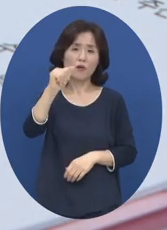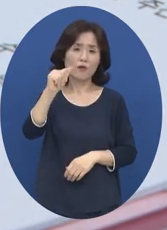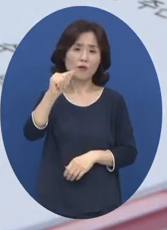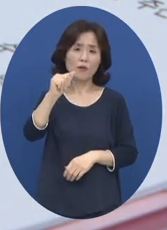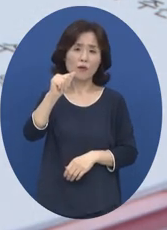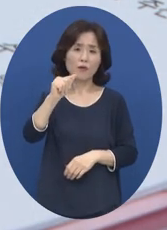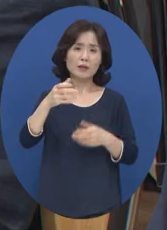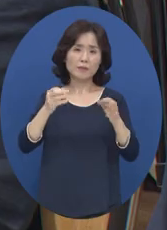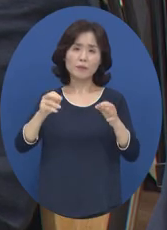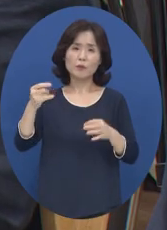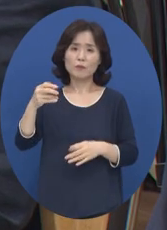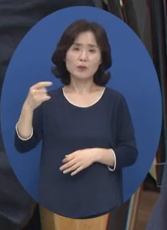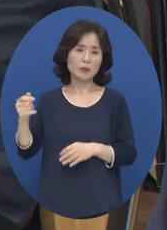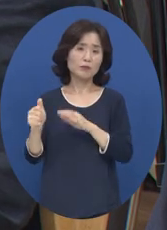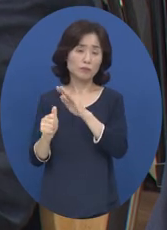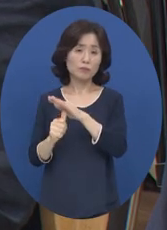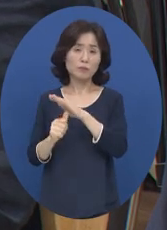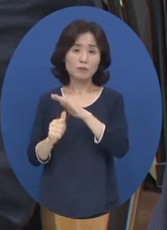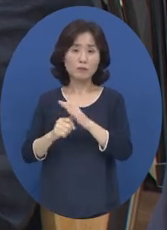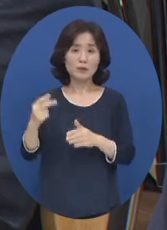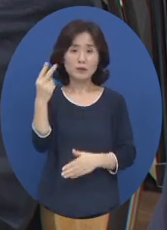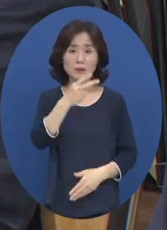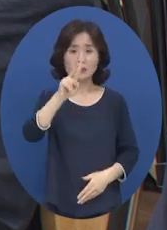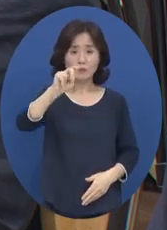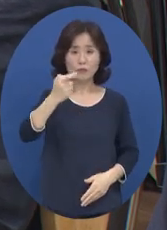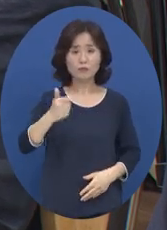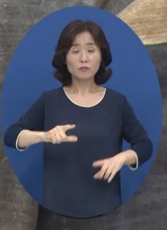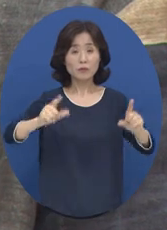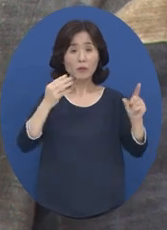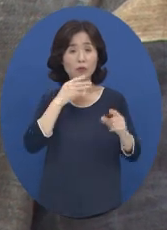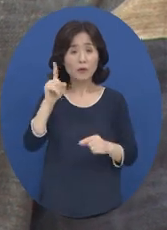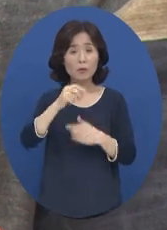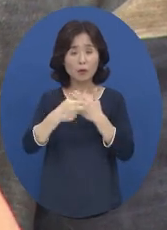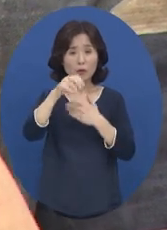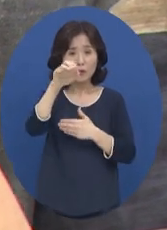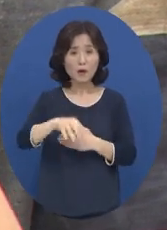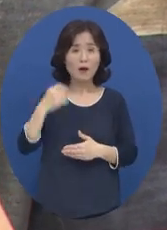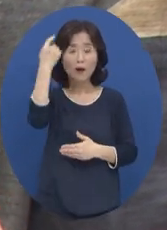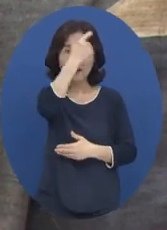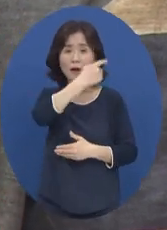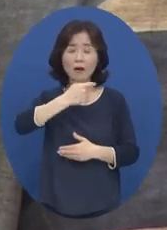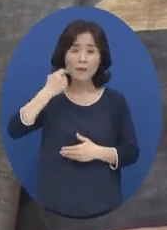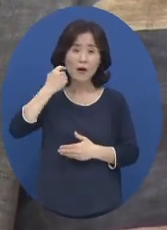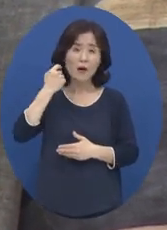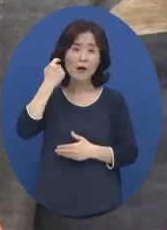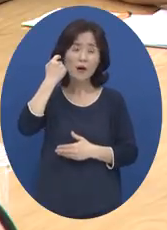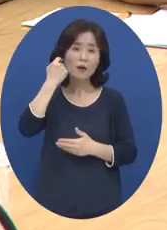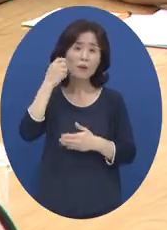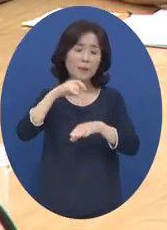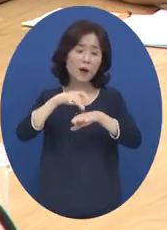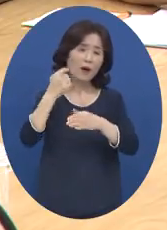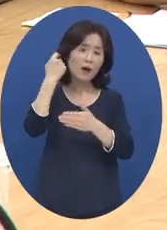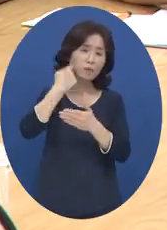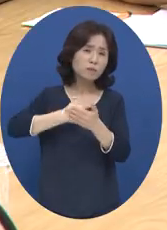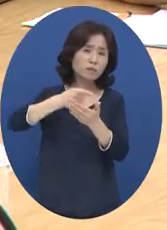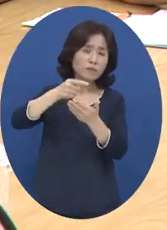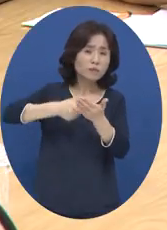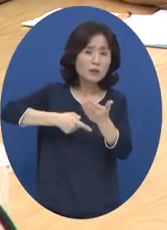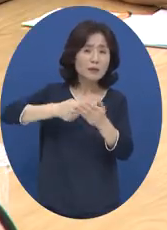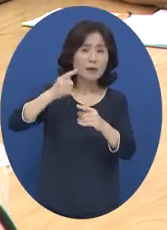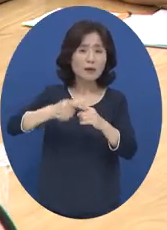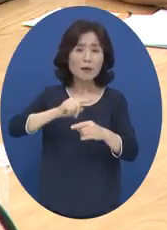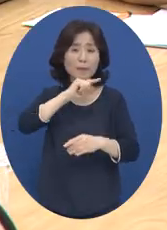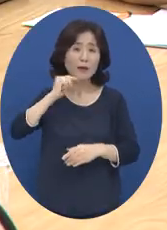고 김동희 군. 2016년 서울의 한 병원에서 안면윤곽 수술 도중 과다출혈로 숨진